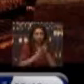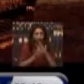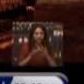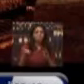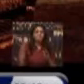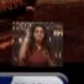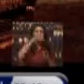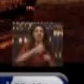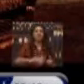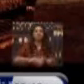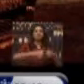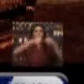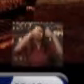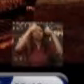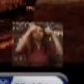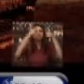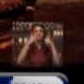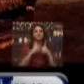كل شيء.